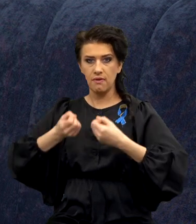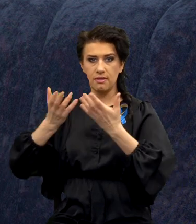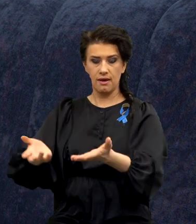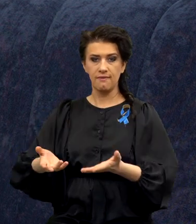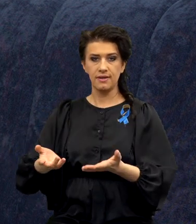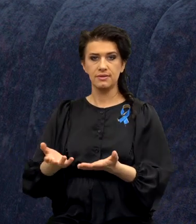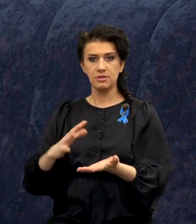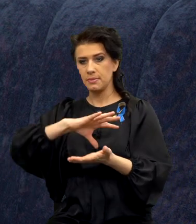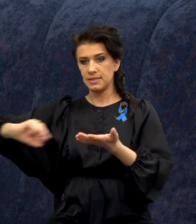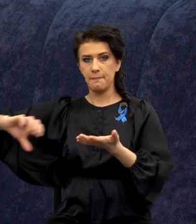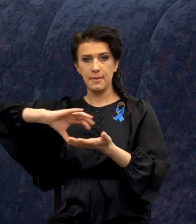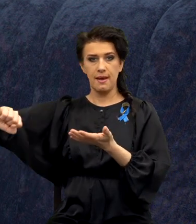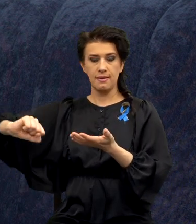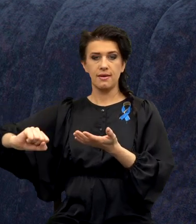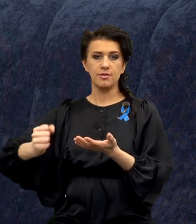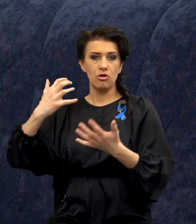życiem przez tych, którzy